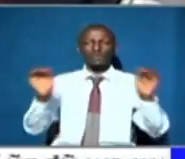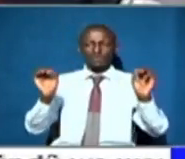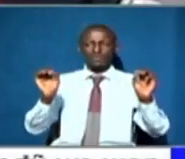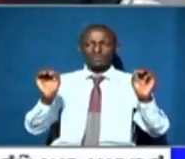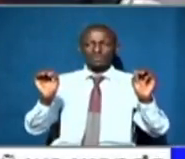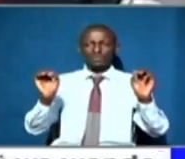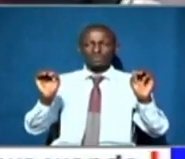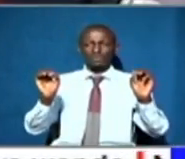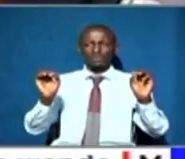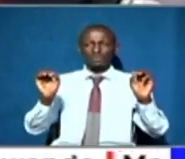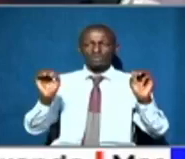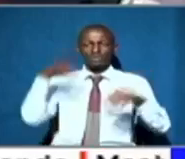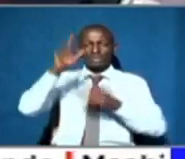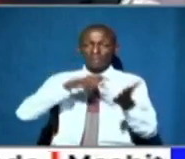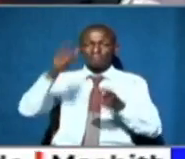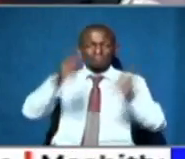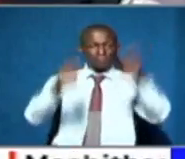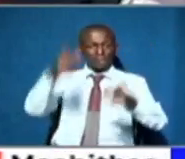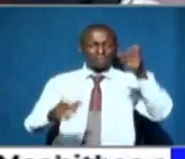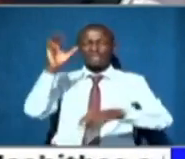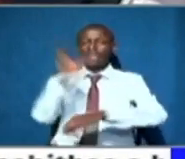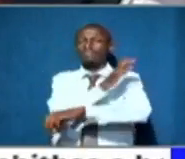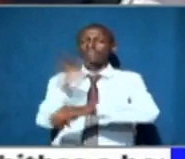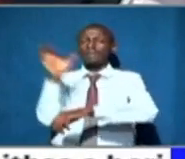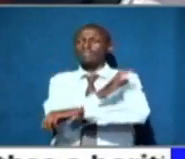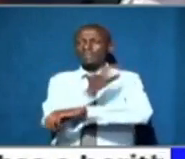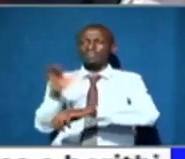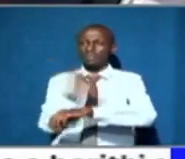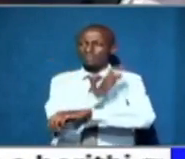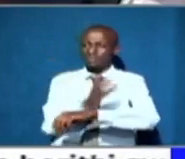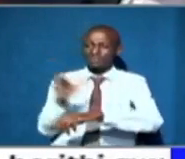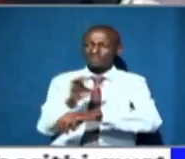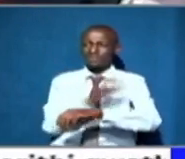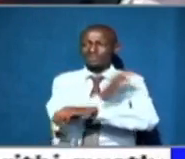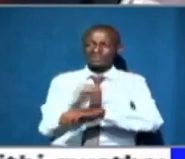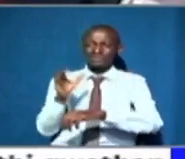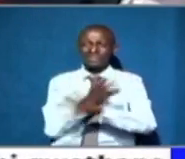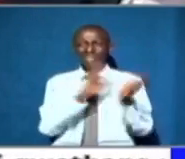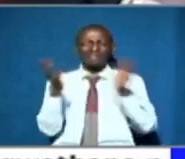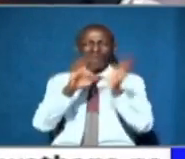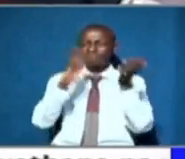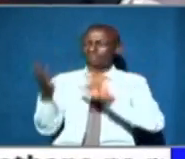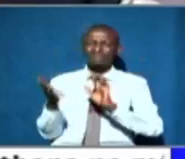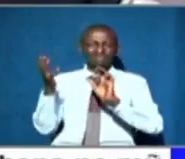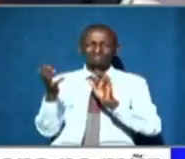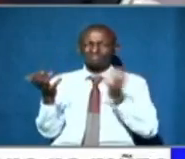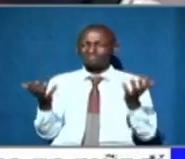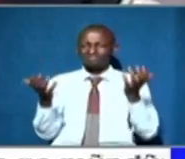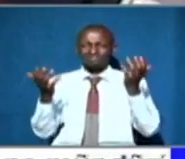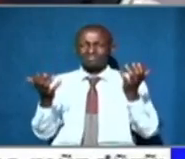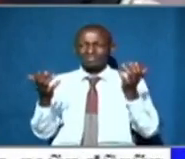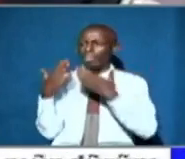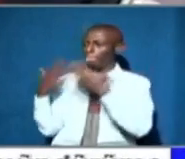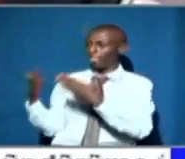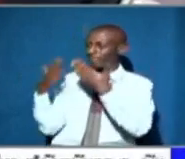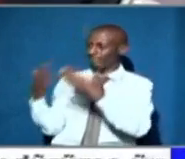akaragi Hado mudu wa hore iria Joi enye mudu wa kinyo Nuona ge kunyete Nuguwe raza Mamuwe Asati Nero